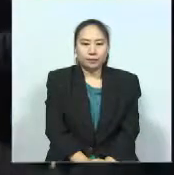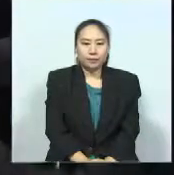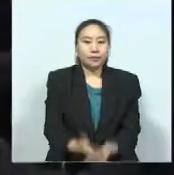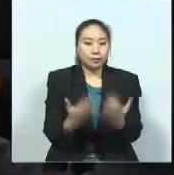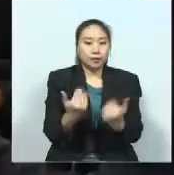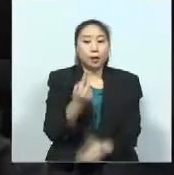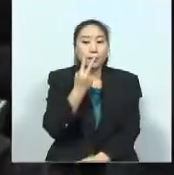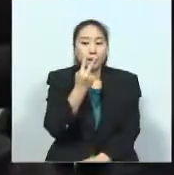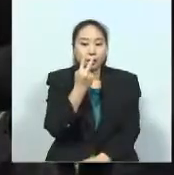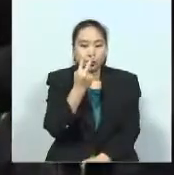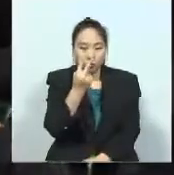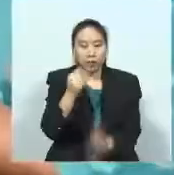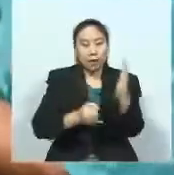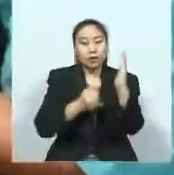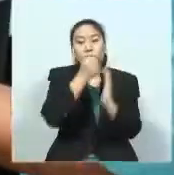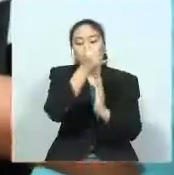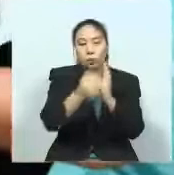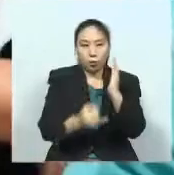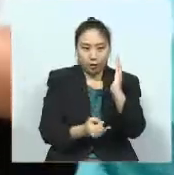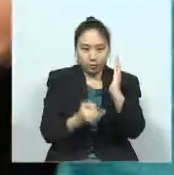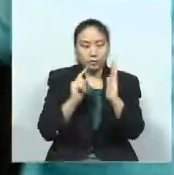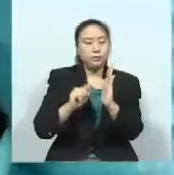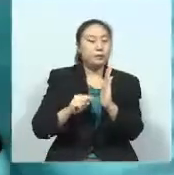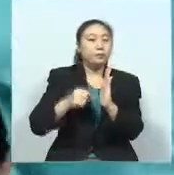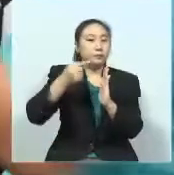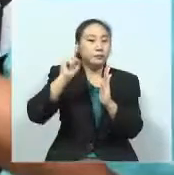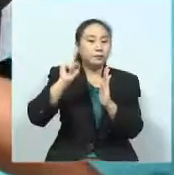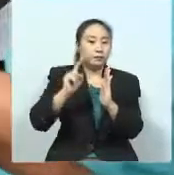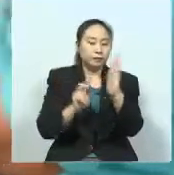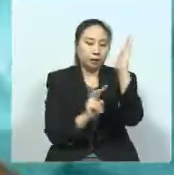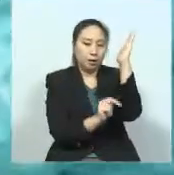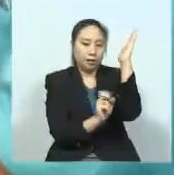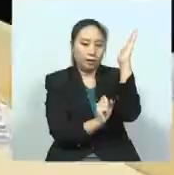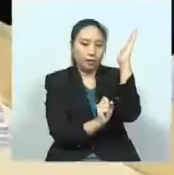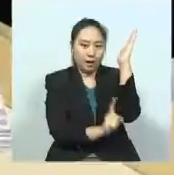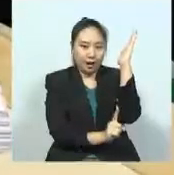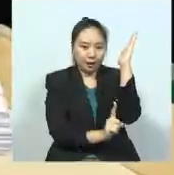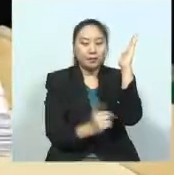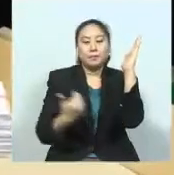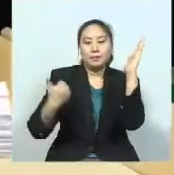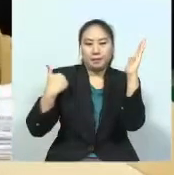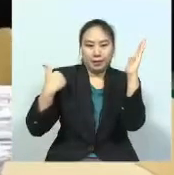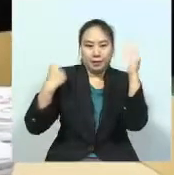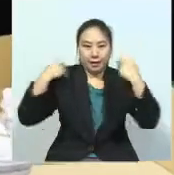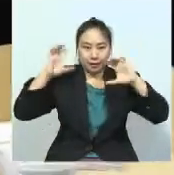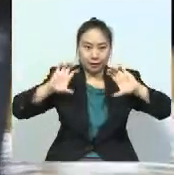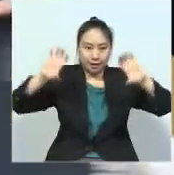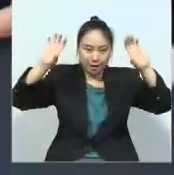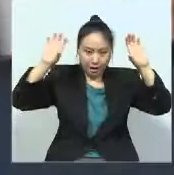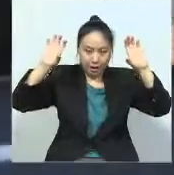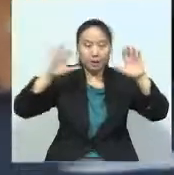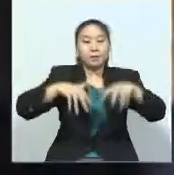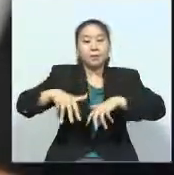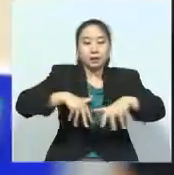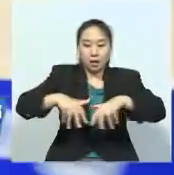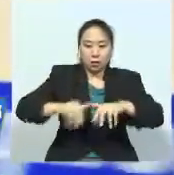พาคุณผู้ชมไปดูบรรยากาศต่างจังหวัดกันบ้างนะคะเริ่มที่จังหวัดนครศรีธรรมราชที่นั่นเนี่ยเขามีทั้งข้าราชการและประช